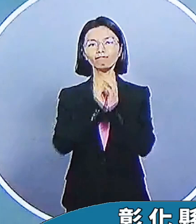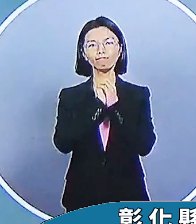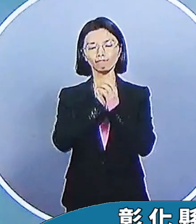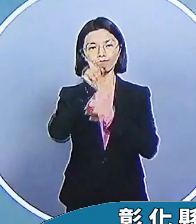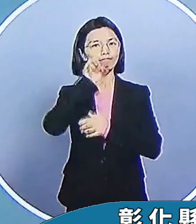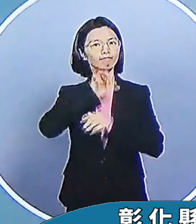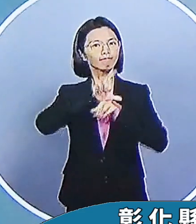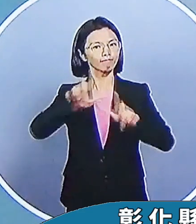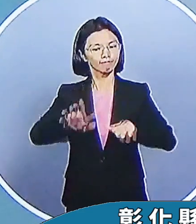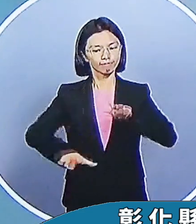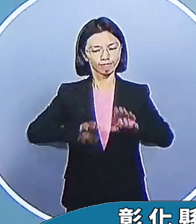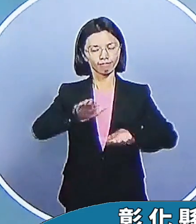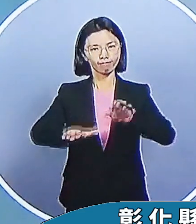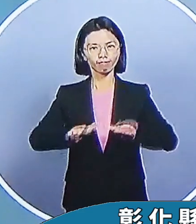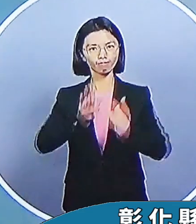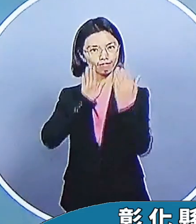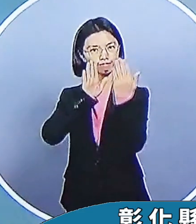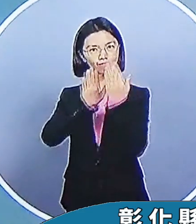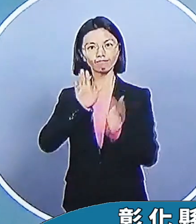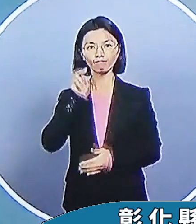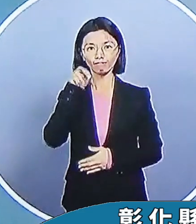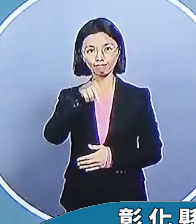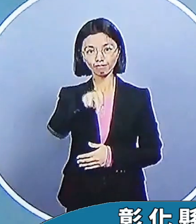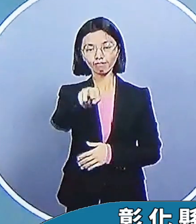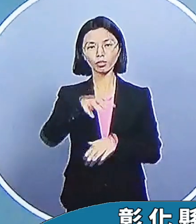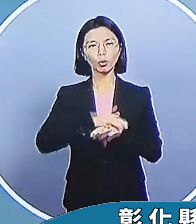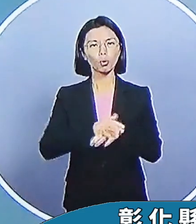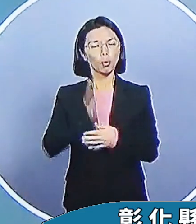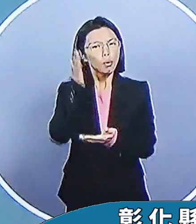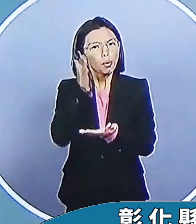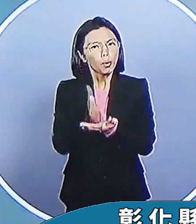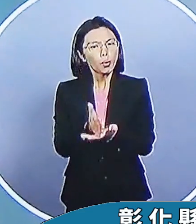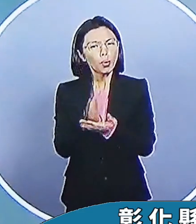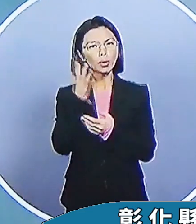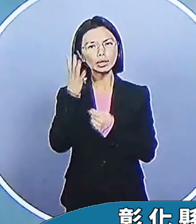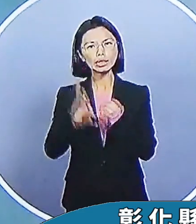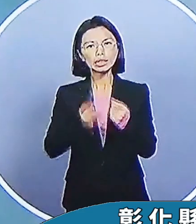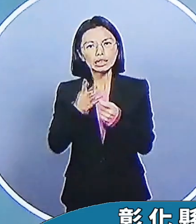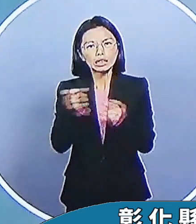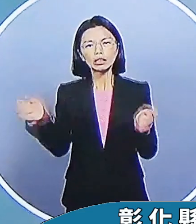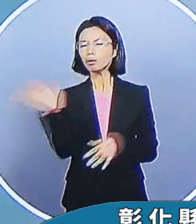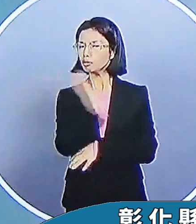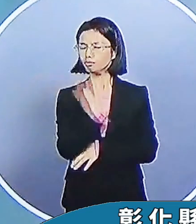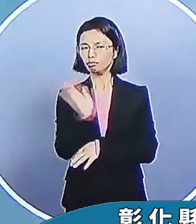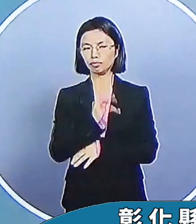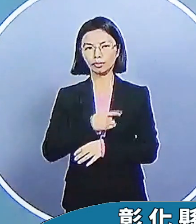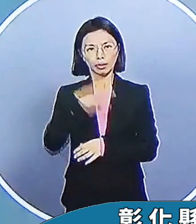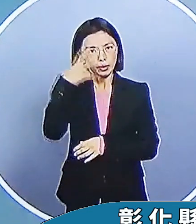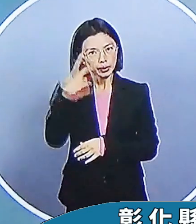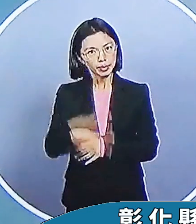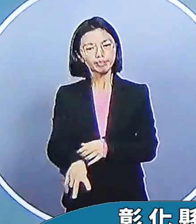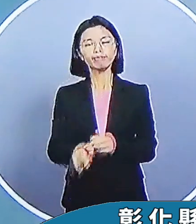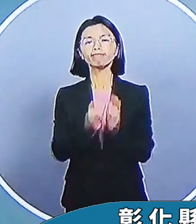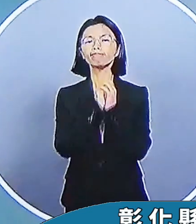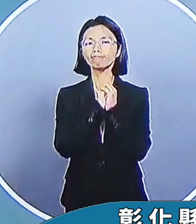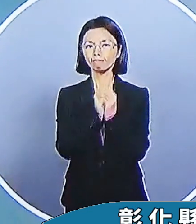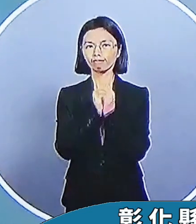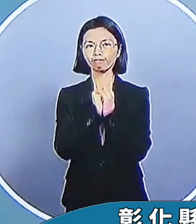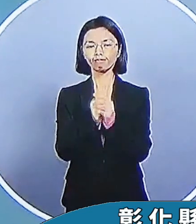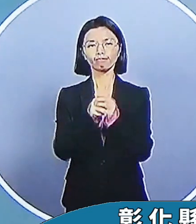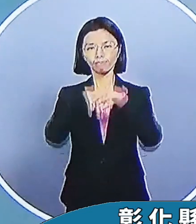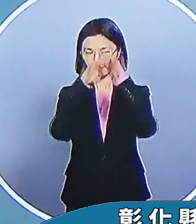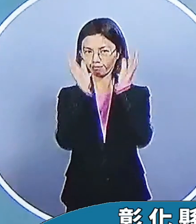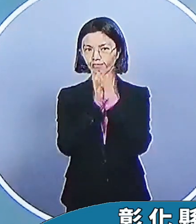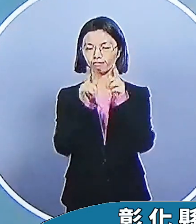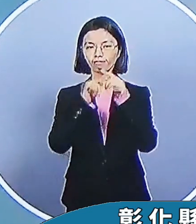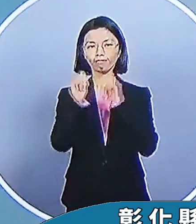会当大步向前行，咱无希望中华搁停四年。所以即将吼秀芳每个再一次拜托咱所有同